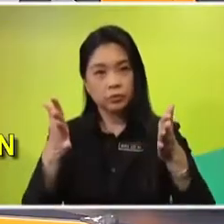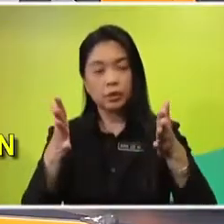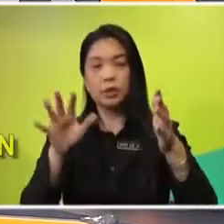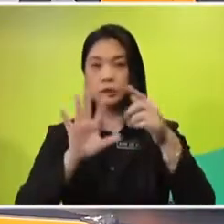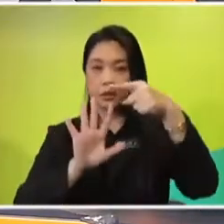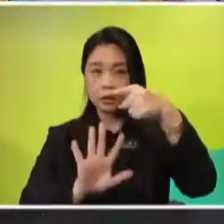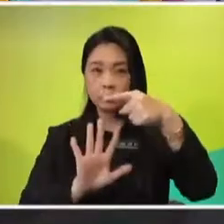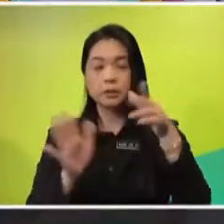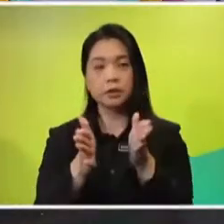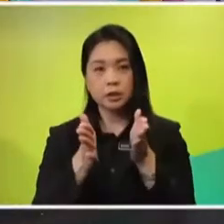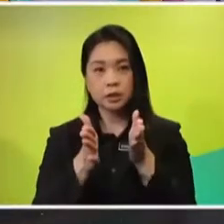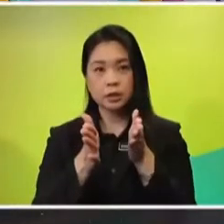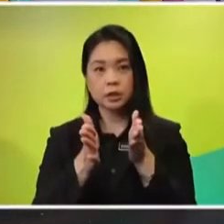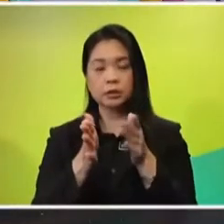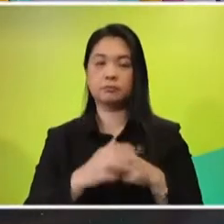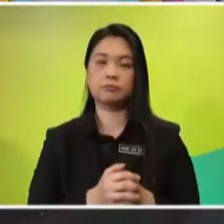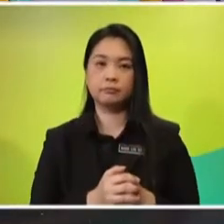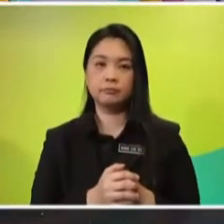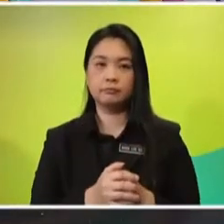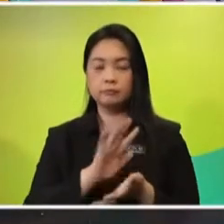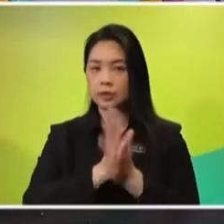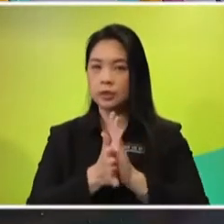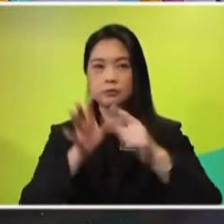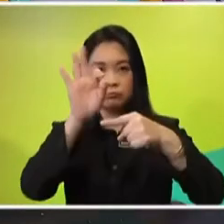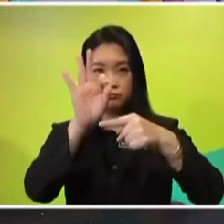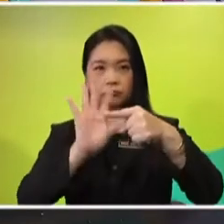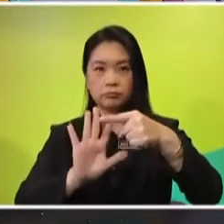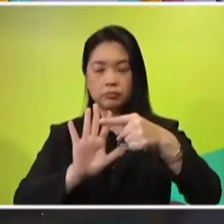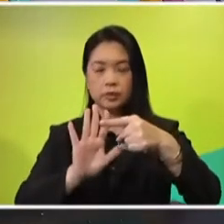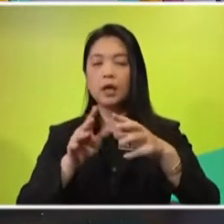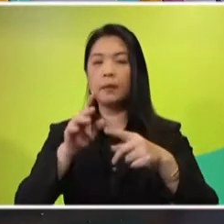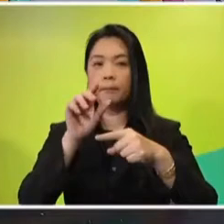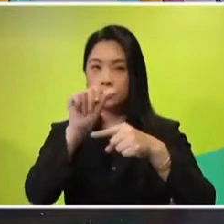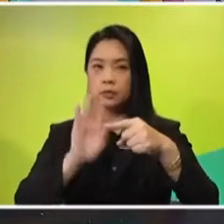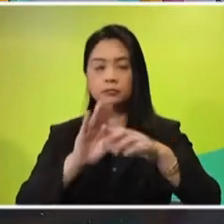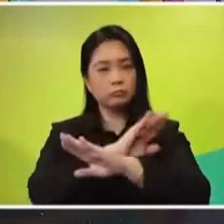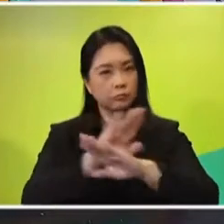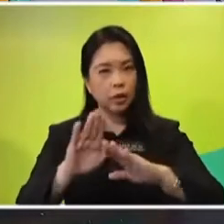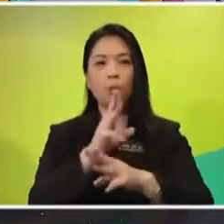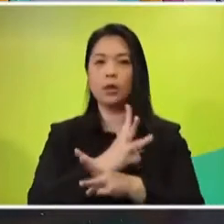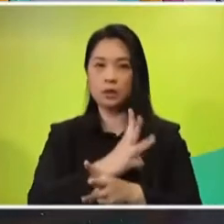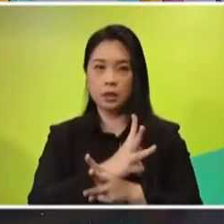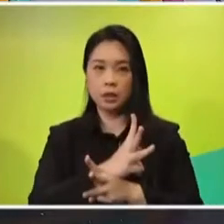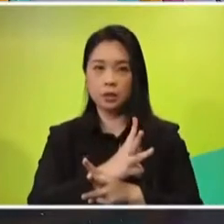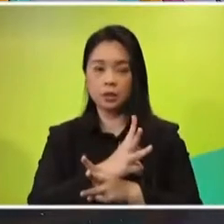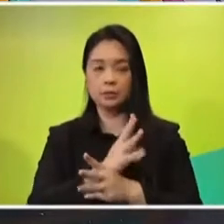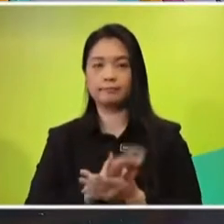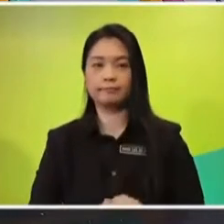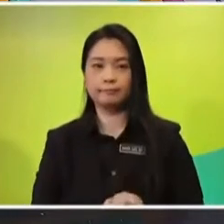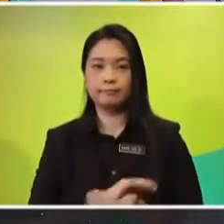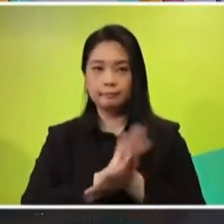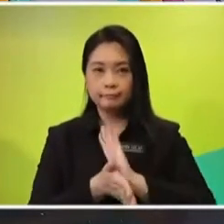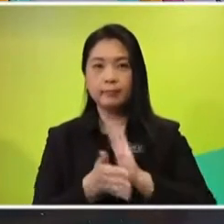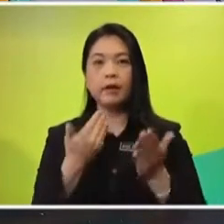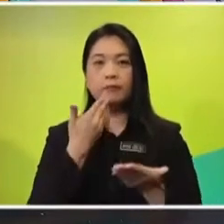9 kan lebih banyak daripada 5. Mm-mm. Jadi itu pecahan tidak wajar. Wajar. Ha. Ah, baiklah. Jadi